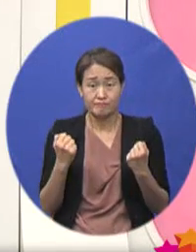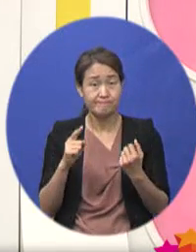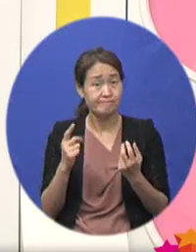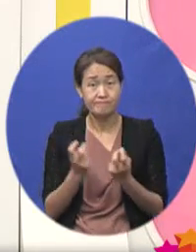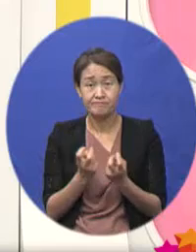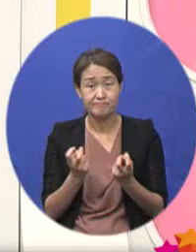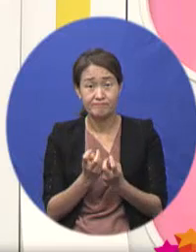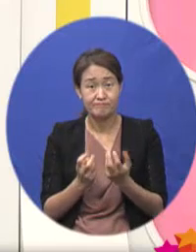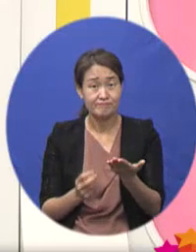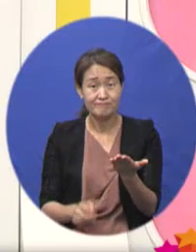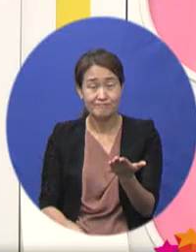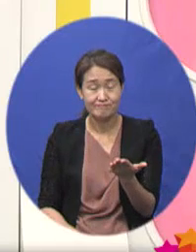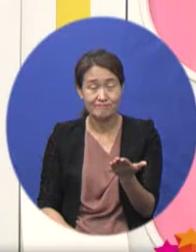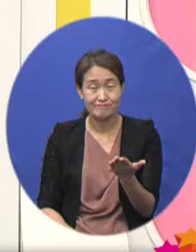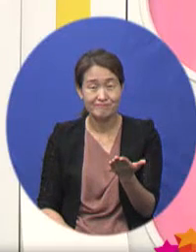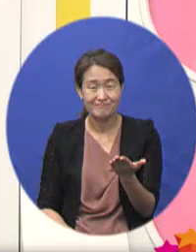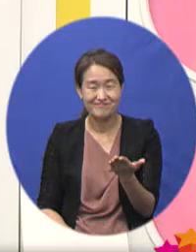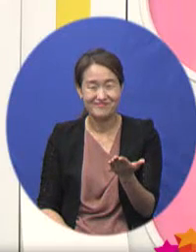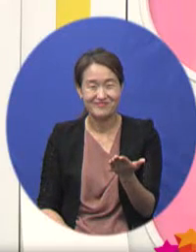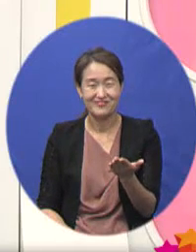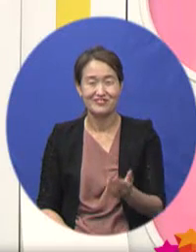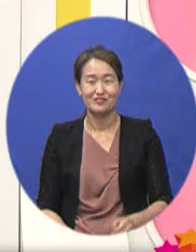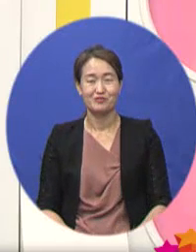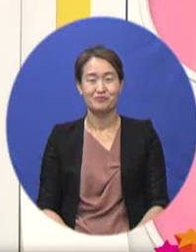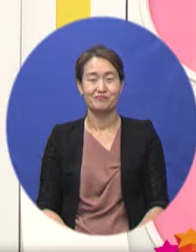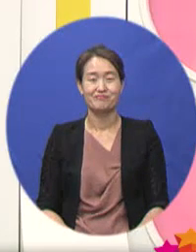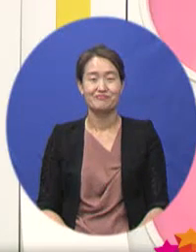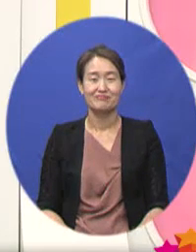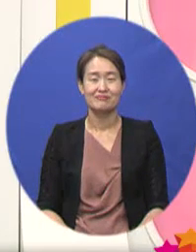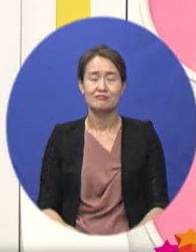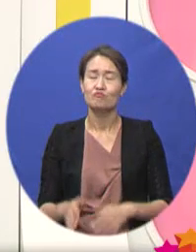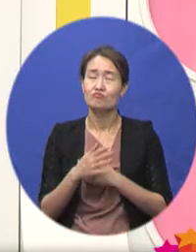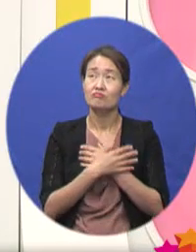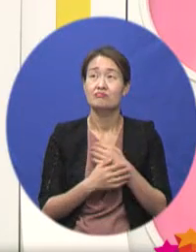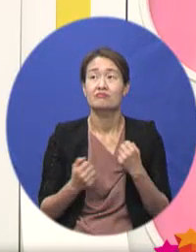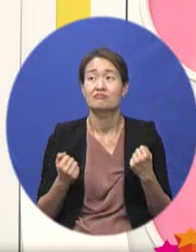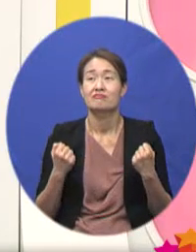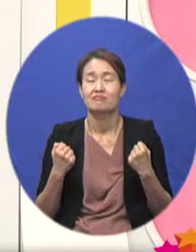괜찮으신가요? 아이고. 건강은 뭐